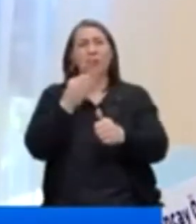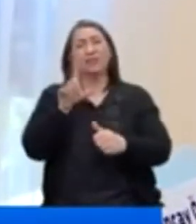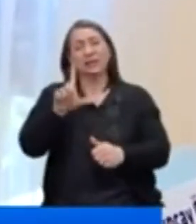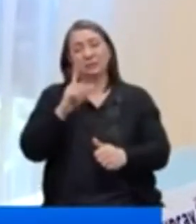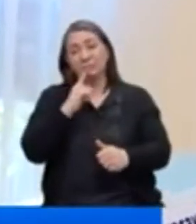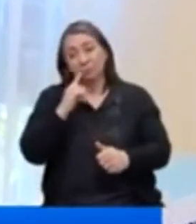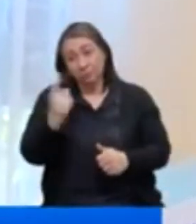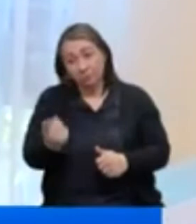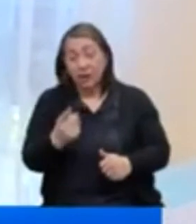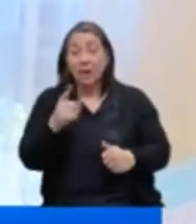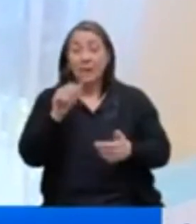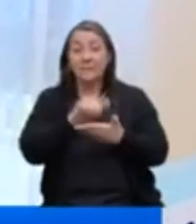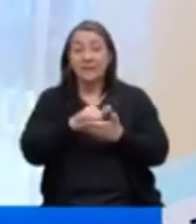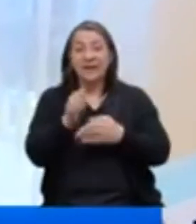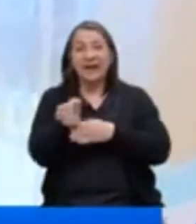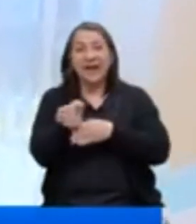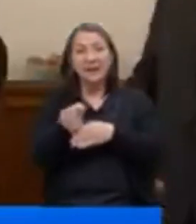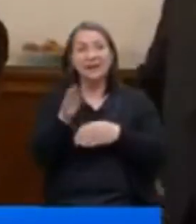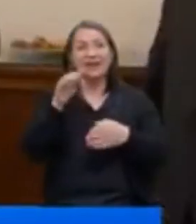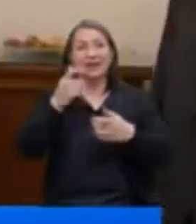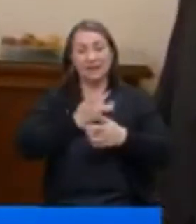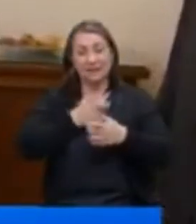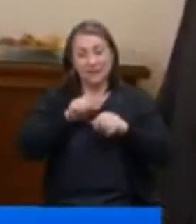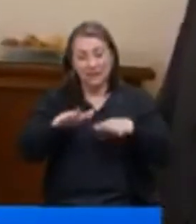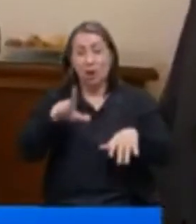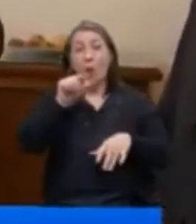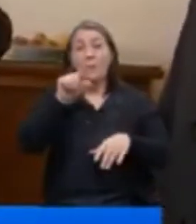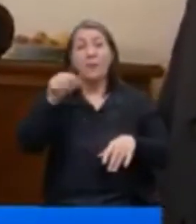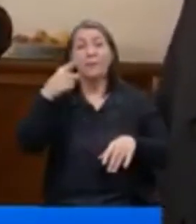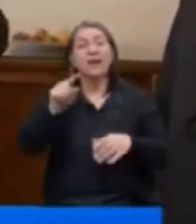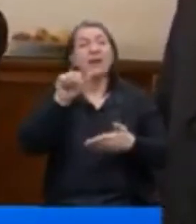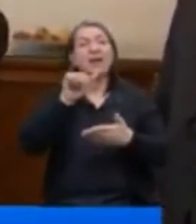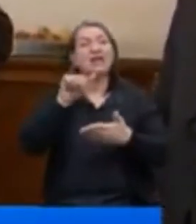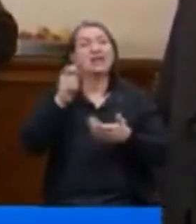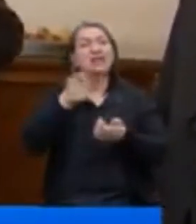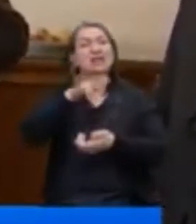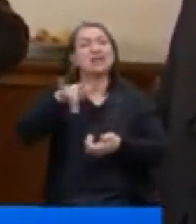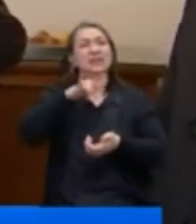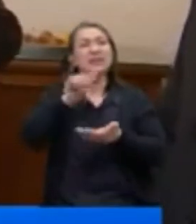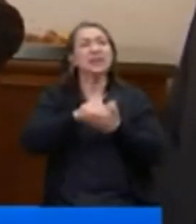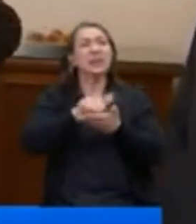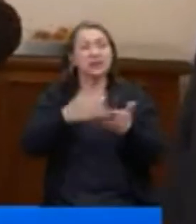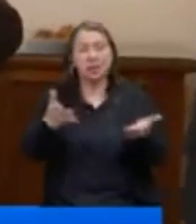söyledi. Görüşmede basın kartı yasası ve 11 bin işsiz gazeteci de gündeme geldi.